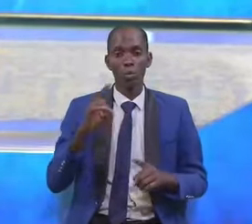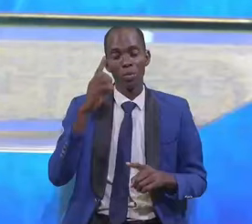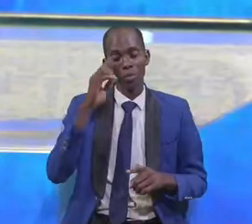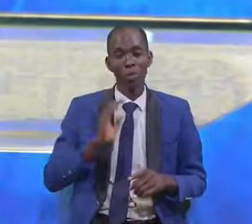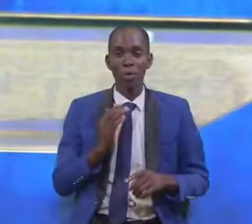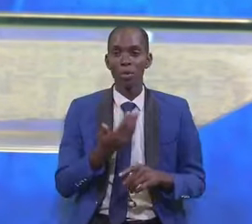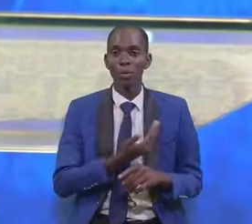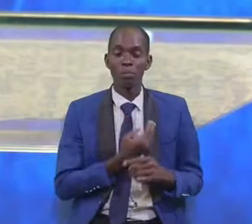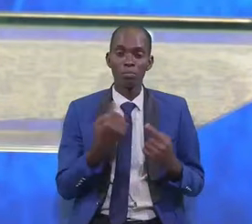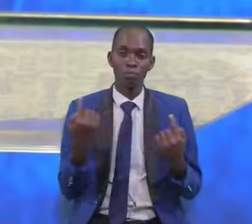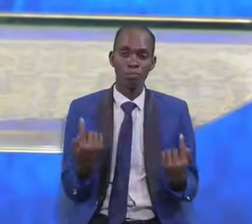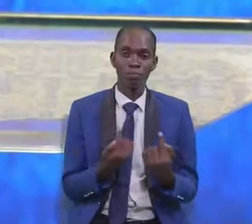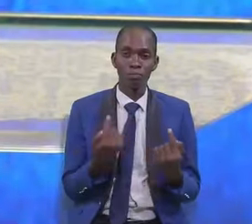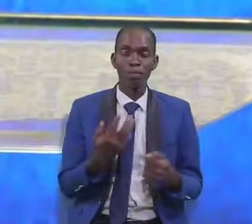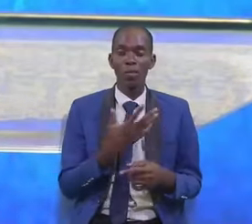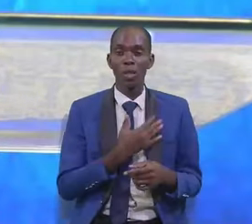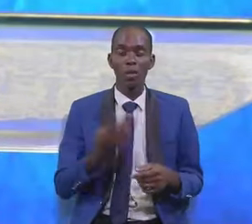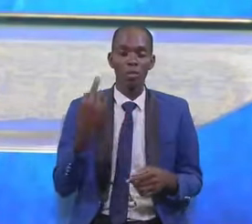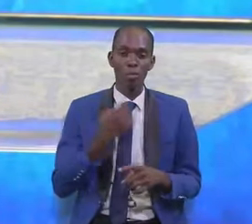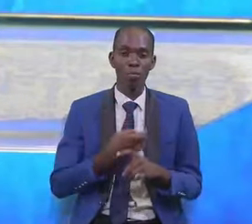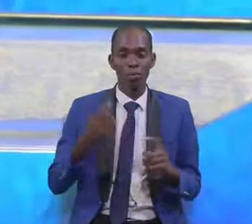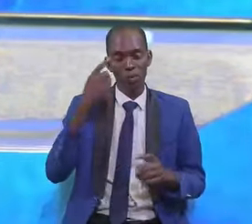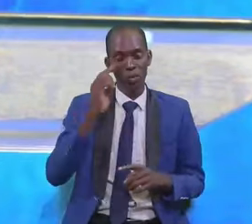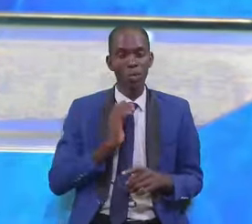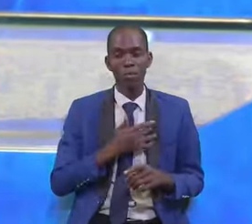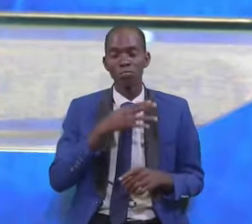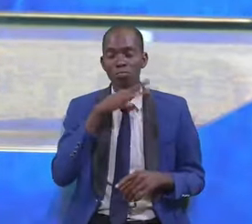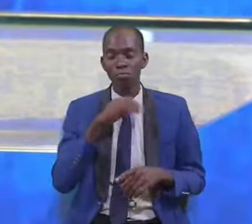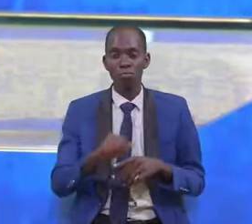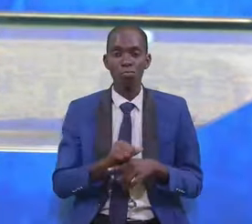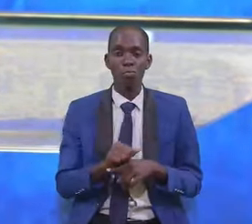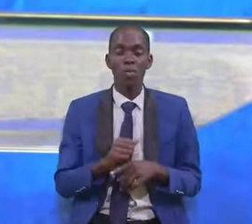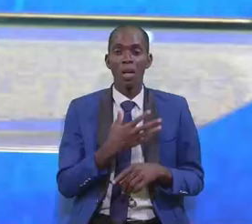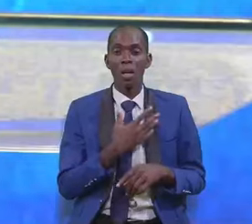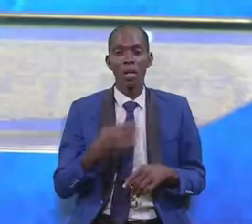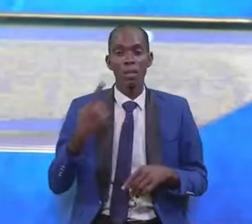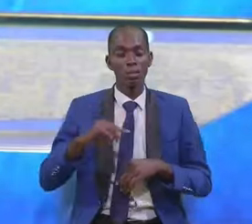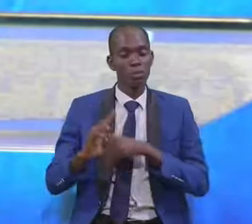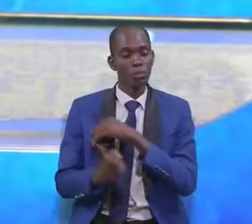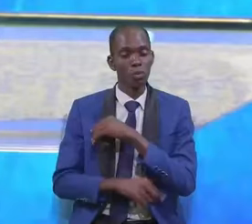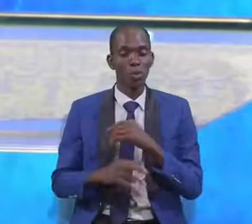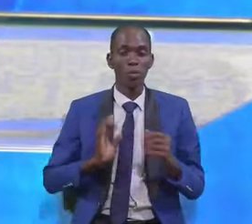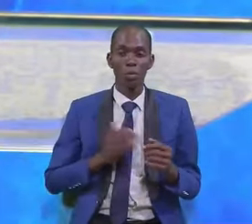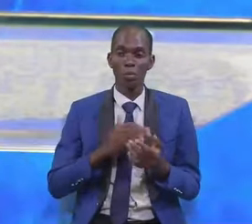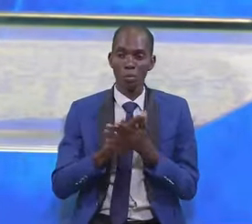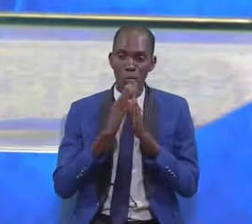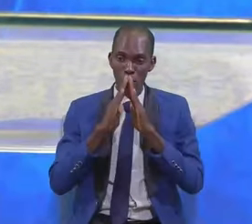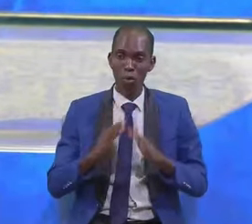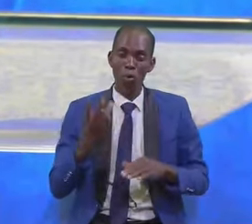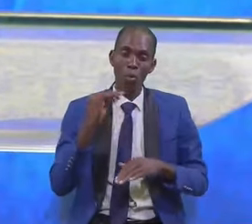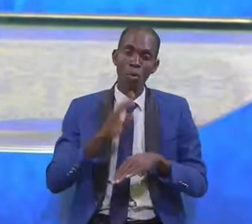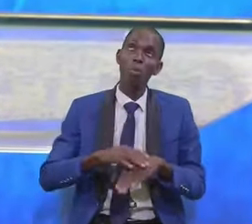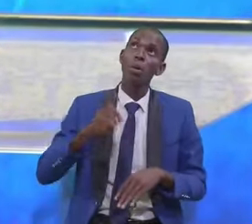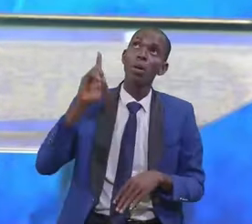pour nos iniquités. Le châtiment qui nous donne la paix est tombé sur lui. Dites-moi ce qui suit